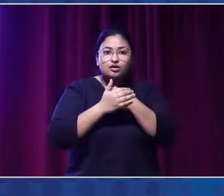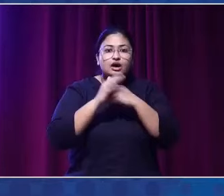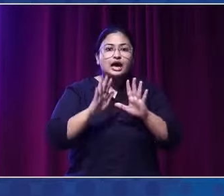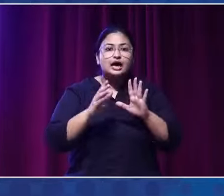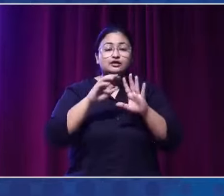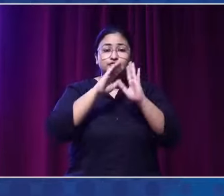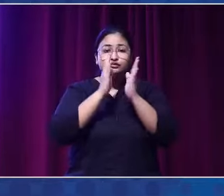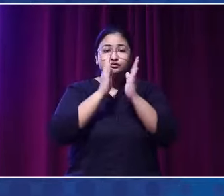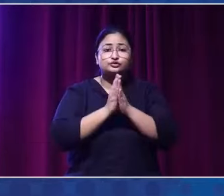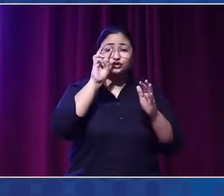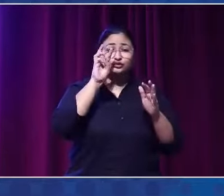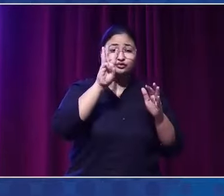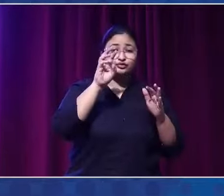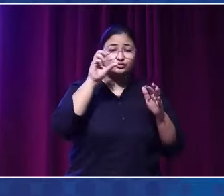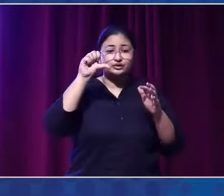4,391 अमाउंट्स ऑफ ड्रग्स